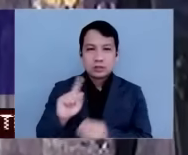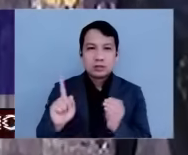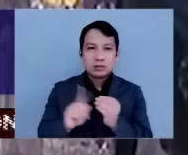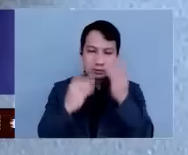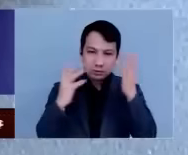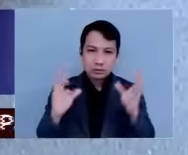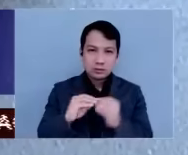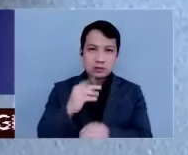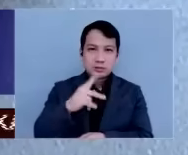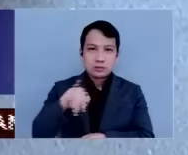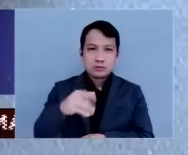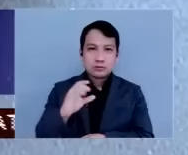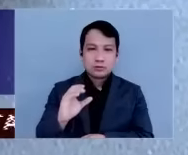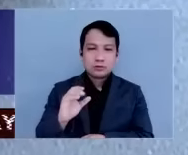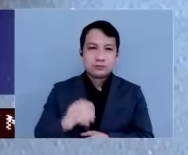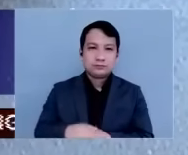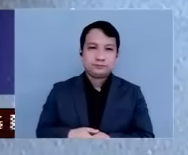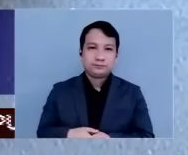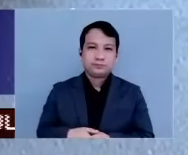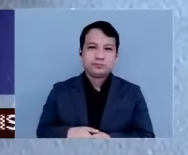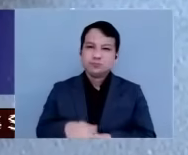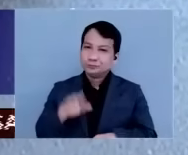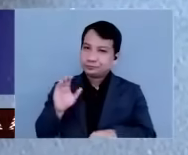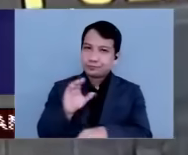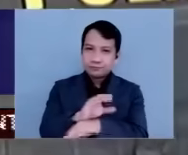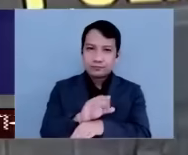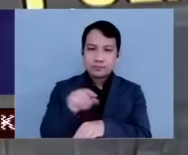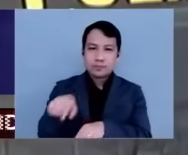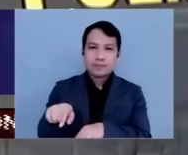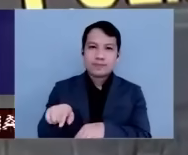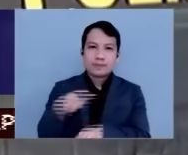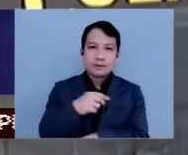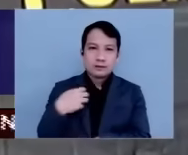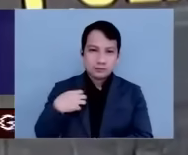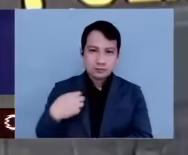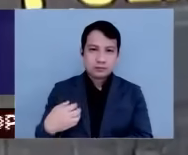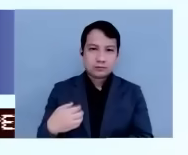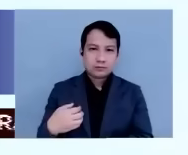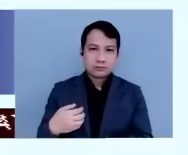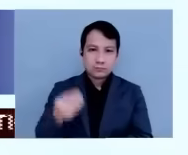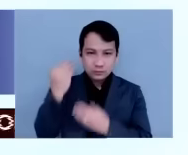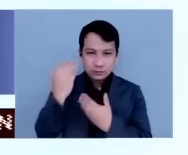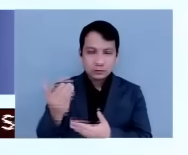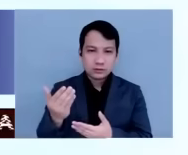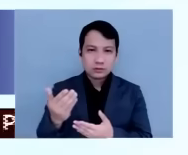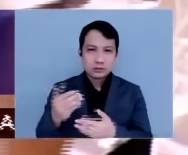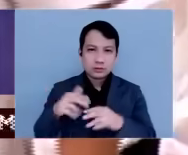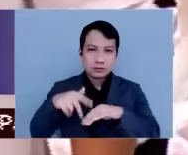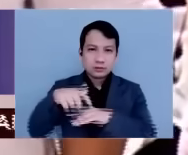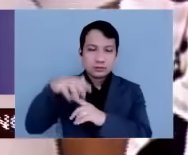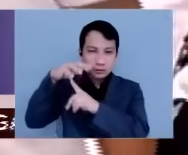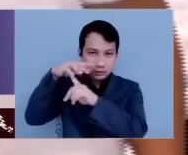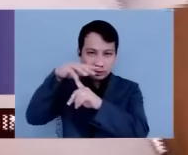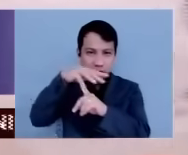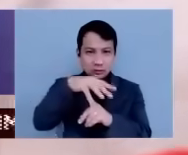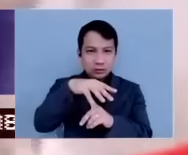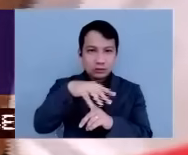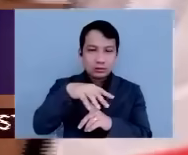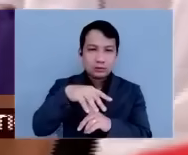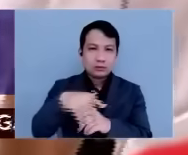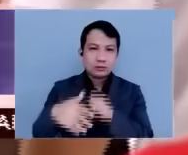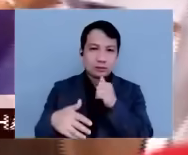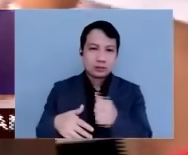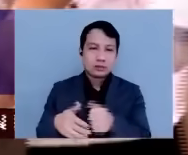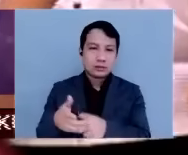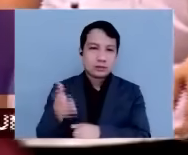KOJC. Nagpumilit daw pumasok ang mga otoridad at gumamit pa ng hagdan at helicopter. Kinundo na ito ni dating